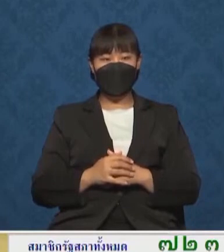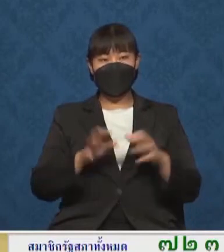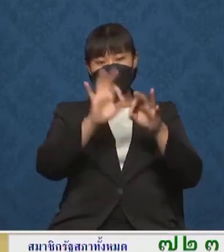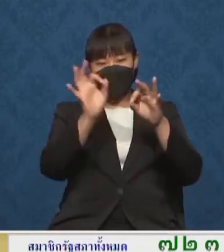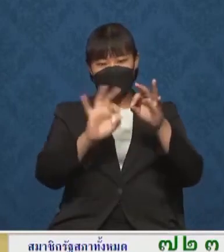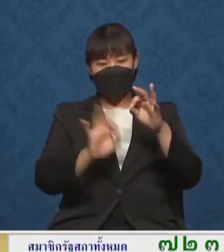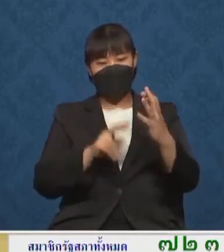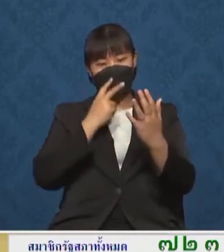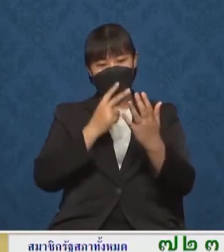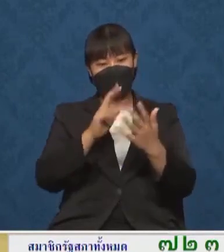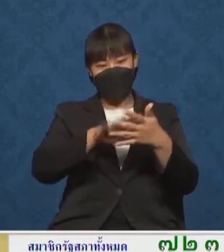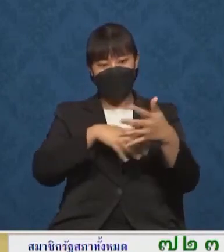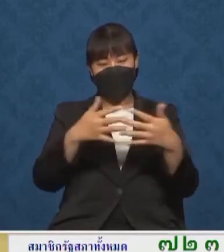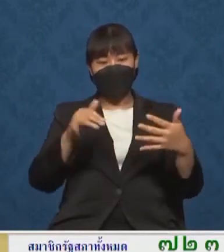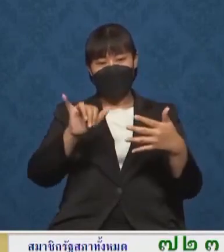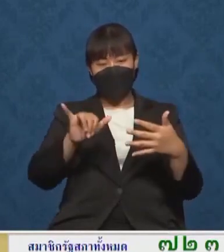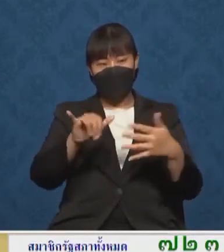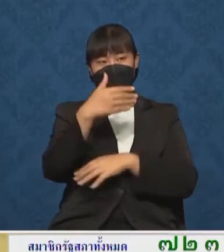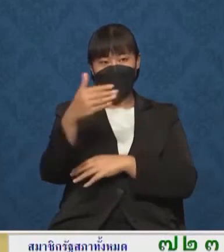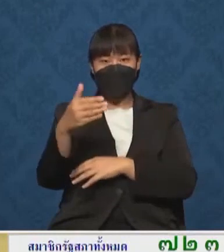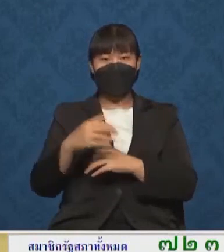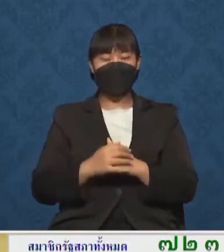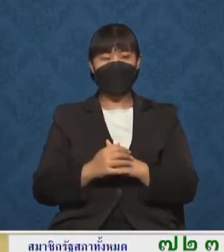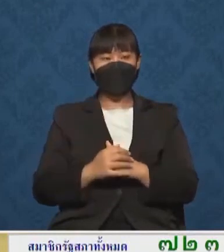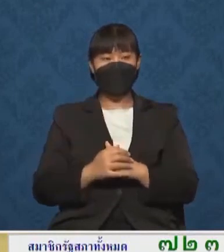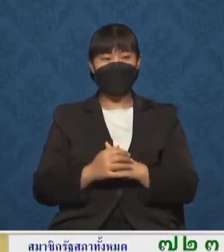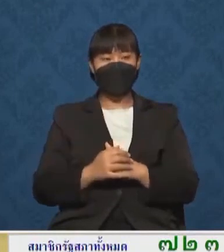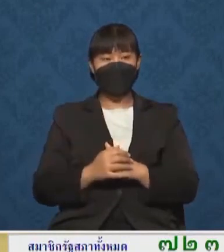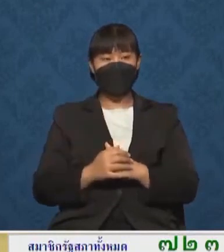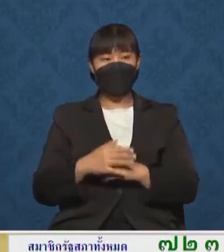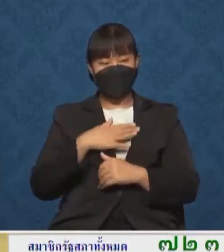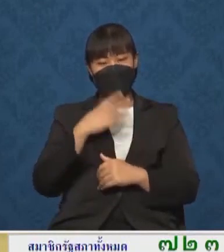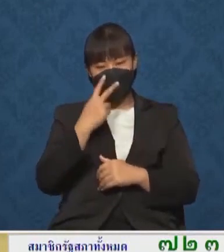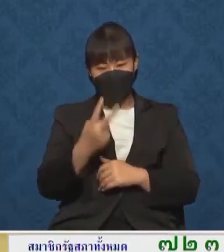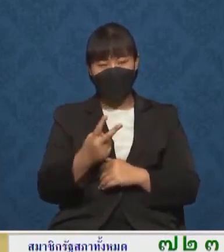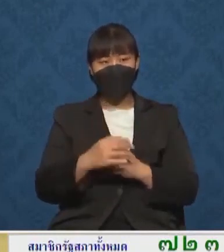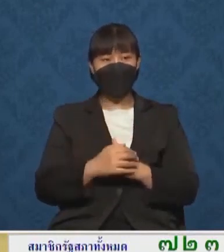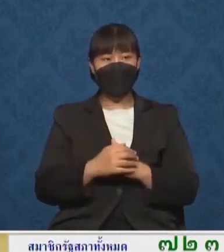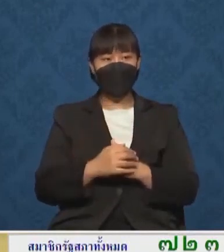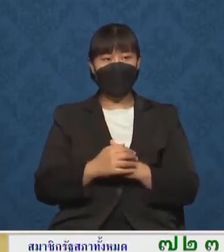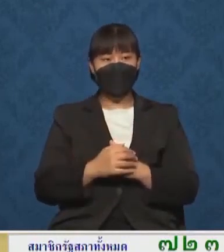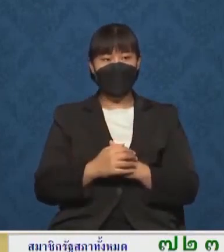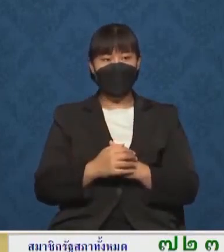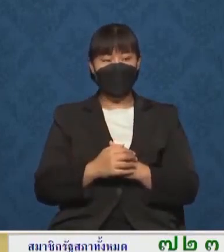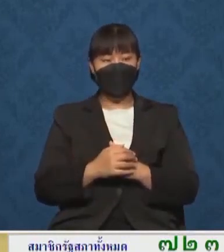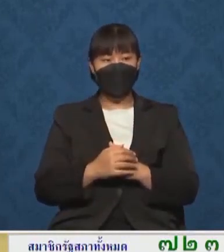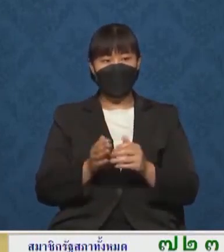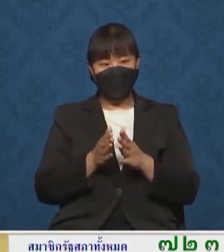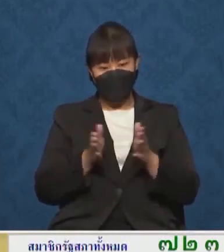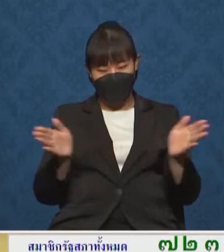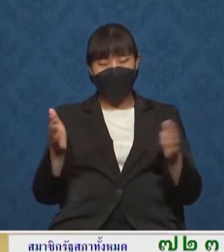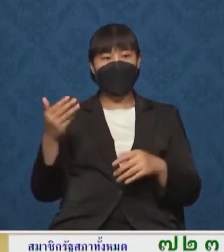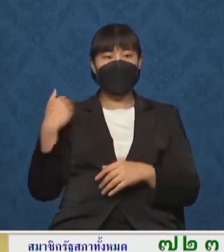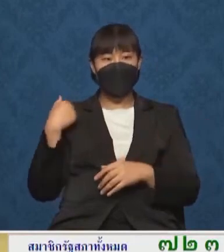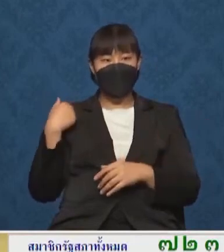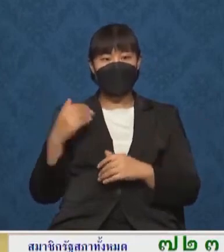ติไหมนะครับผมก็ได้ดูนะครับทั้งแผนยุทธศาสตร์ชาติระดับใหญ่เนี่ยเราก็เห็นว่าหลายส่วนเนี่ยนะครับเขียนไว้กว้างนะครับค่อนข้างกว้